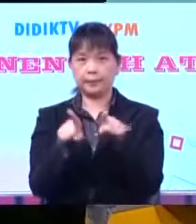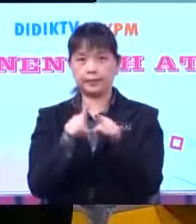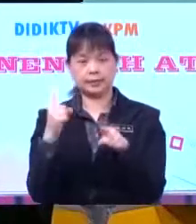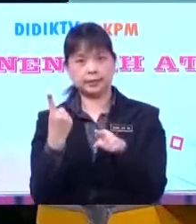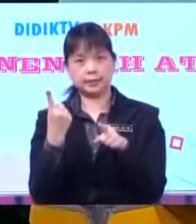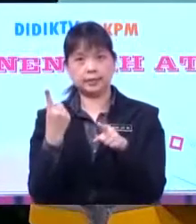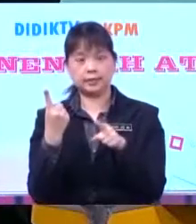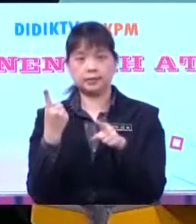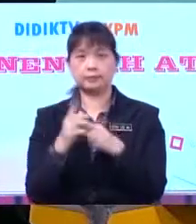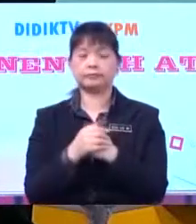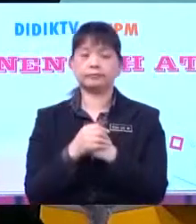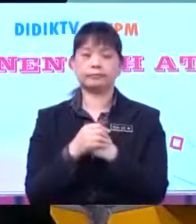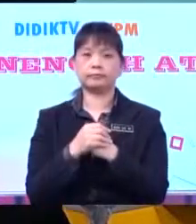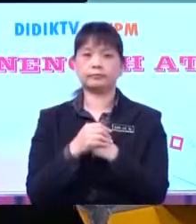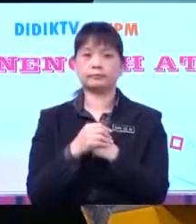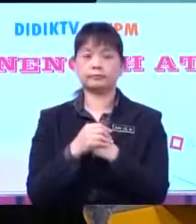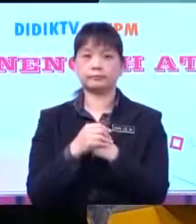diberikan digunakan